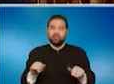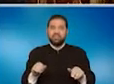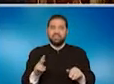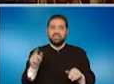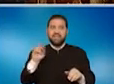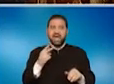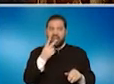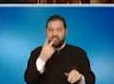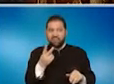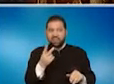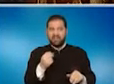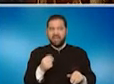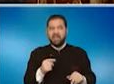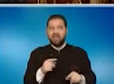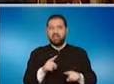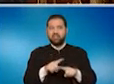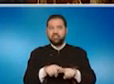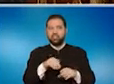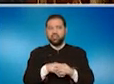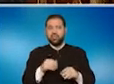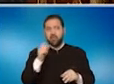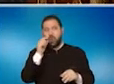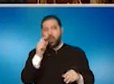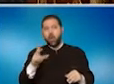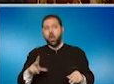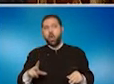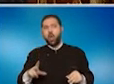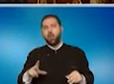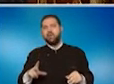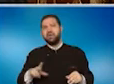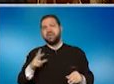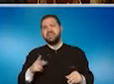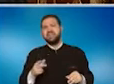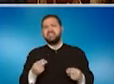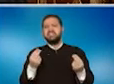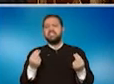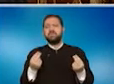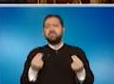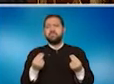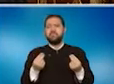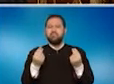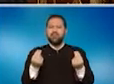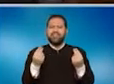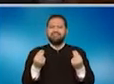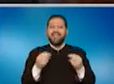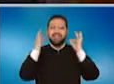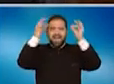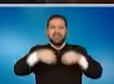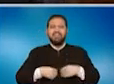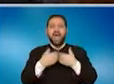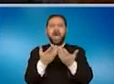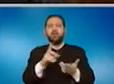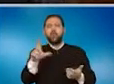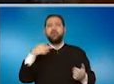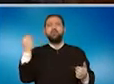Dar vedea. Ceea ce înseamnă că în om există o normalitate a tuturor lucrurilor bune pe care el le are să dite în firea lui. Numai că ele